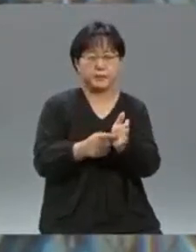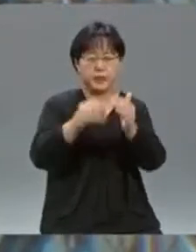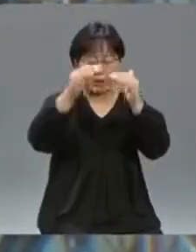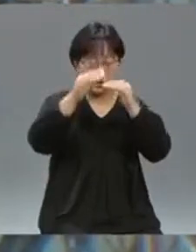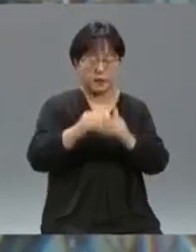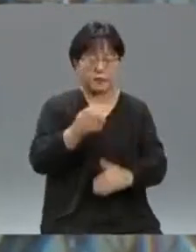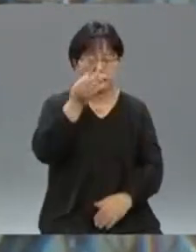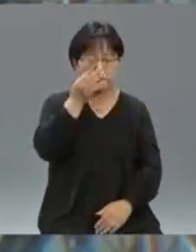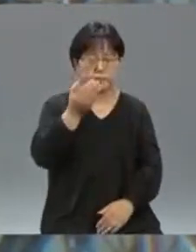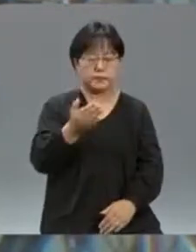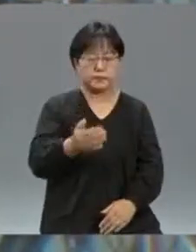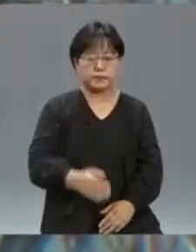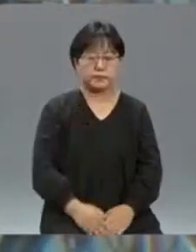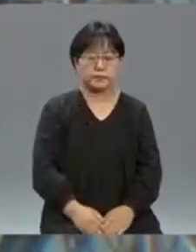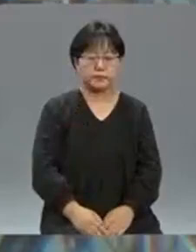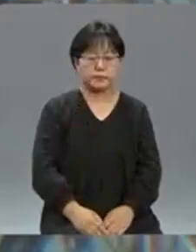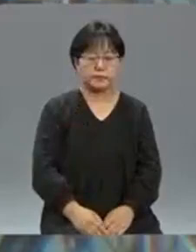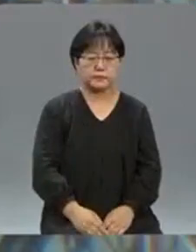소민 기자가